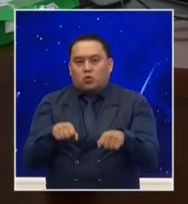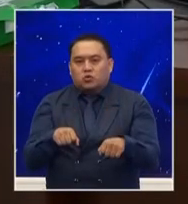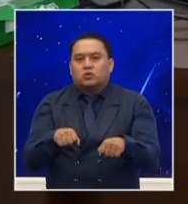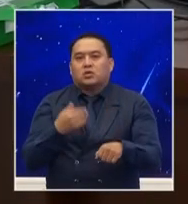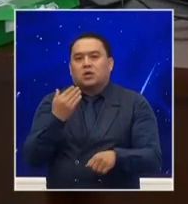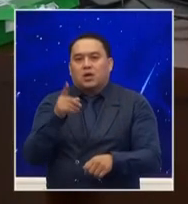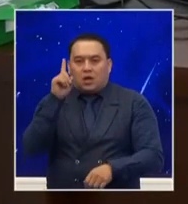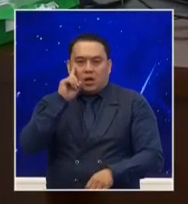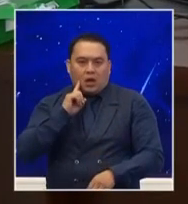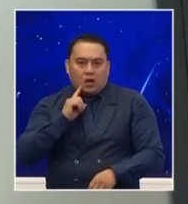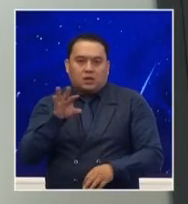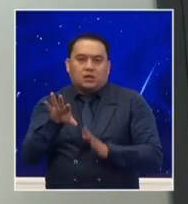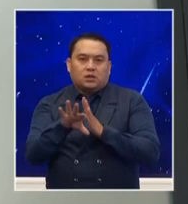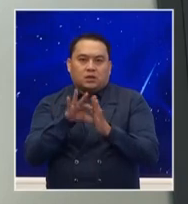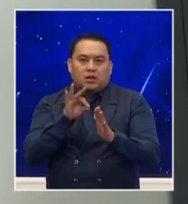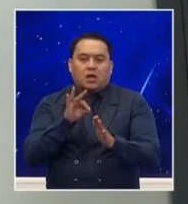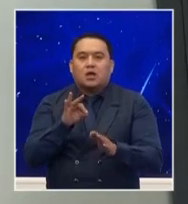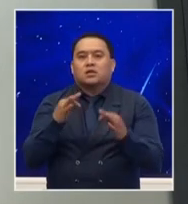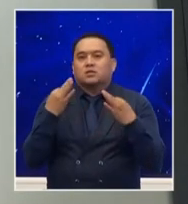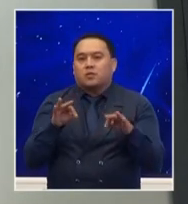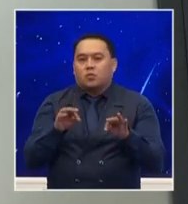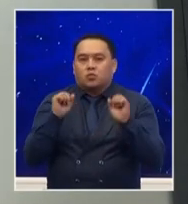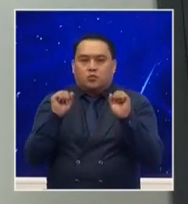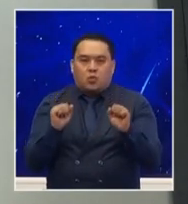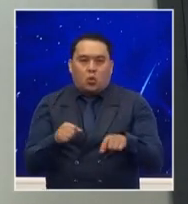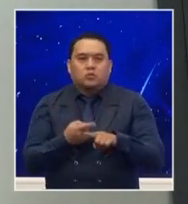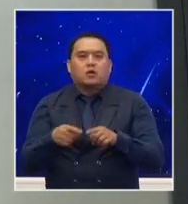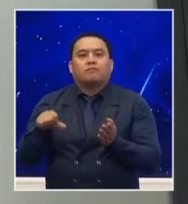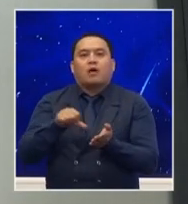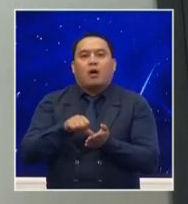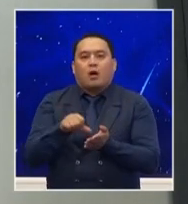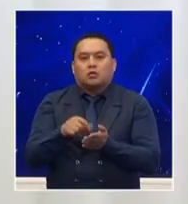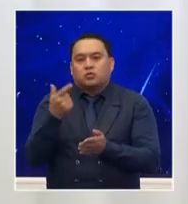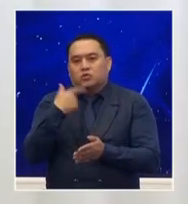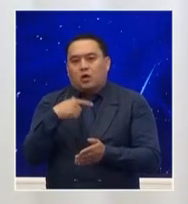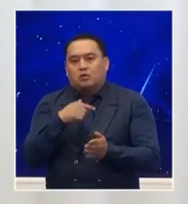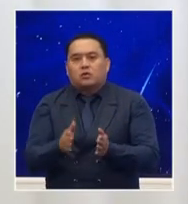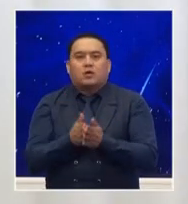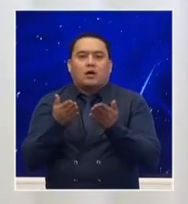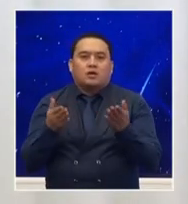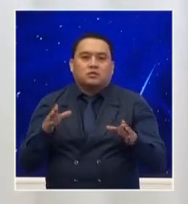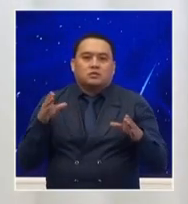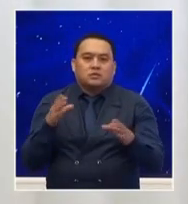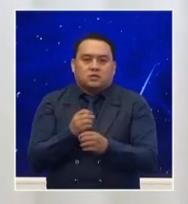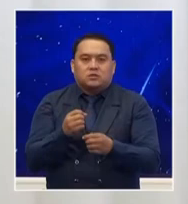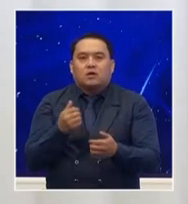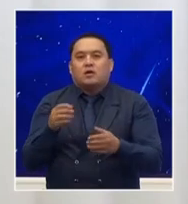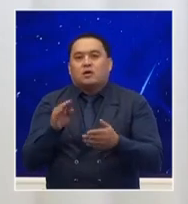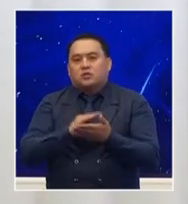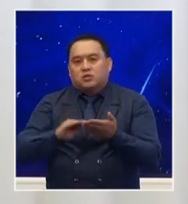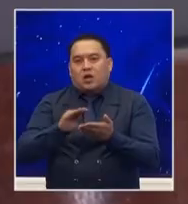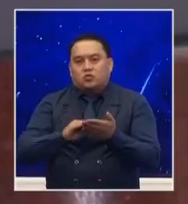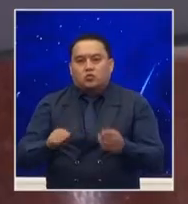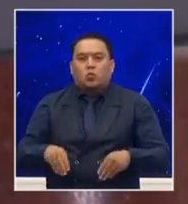оқырманның өзіне ыңғайлы тілді таңдау еркіндігі берілген. Яғни қатысушылар өз оқыған кітабынан қысқаша мазмұн жазып